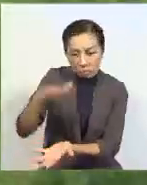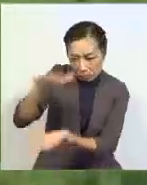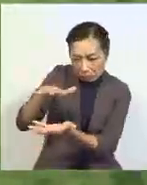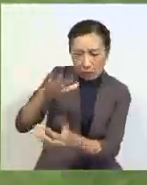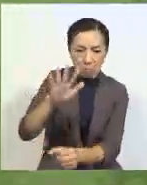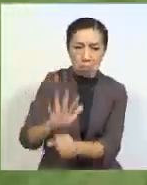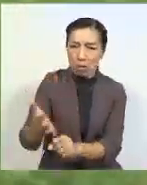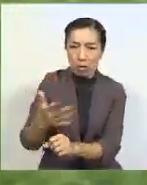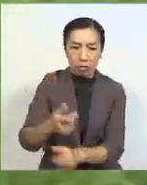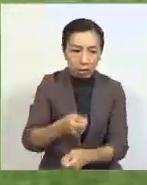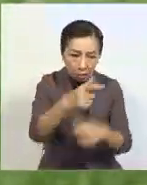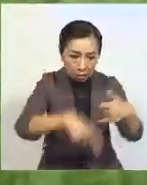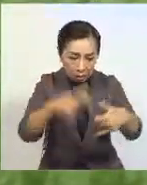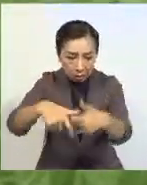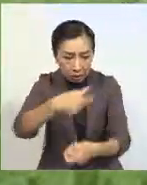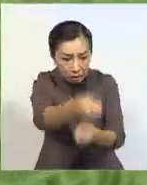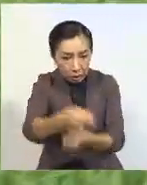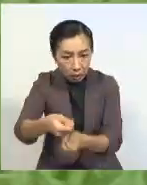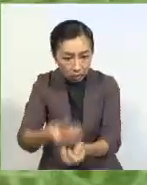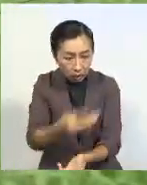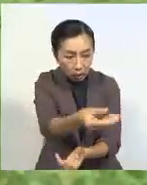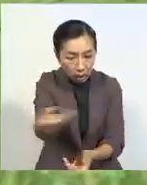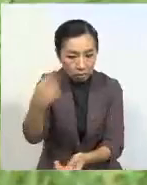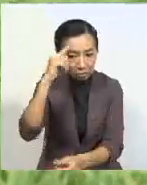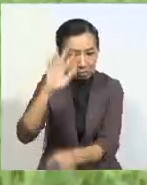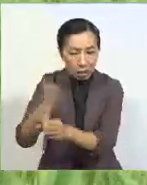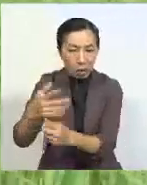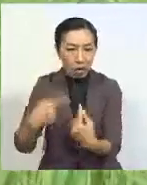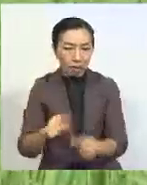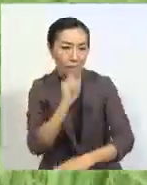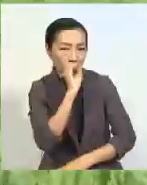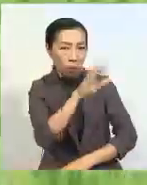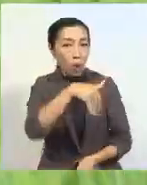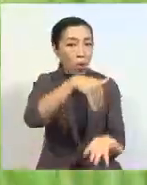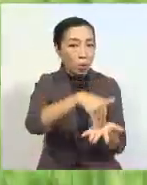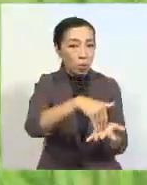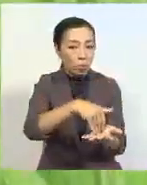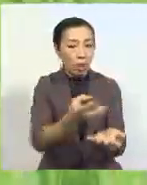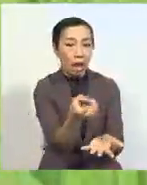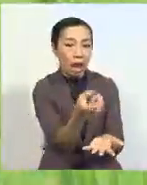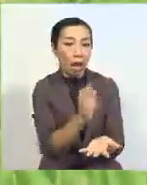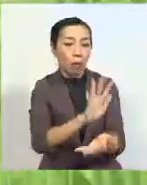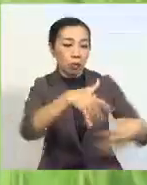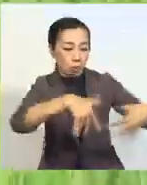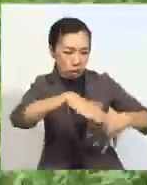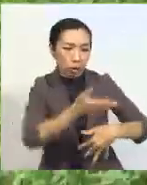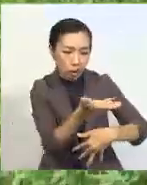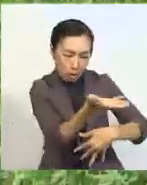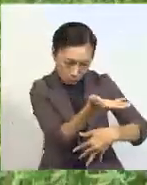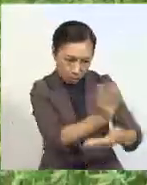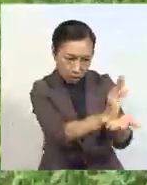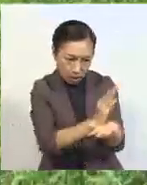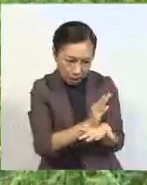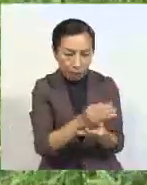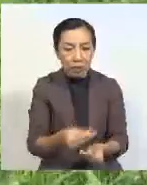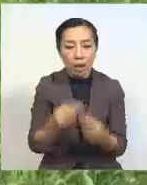พียงพอค่ะซึ่งจะต้องประสานไปยังศูนย์ผลิตเมล็ดพันธุ์ข้าวชุมชนเพื่อขอสนับสนุนเมล็ดพันธุ์ข้